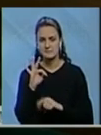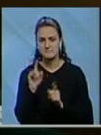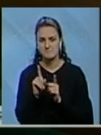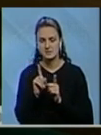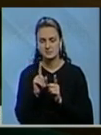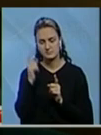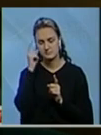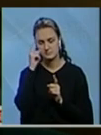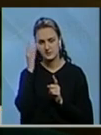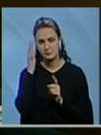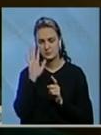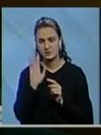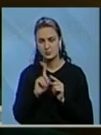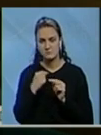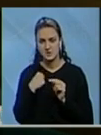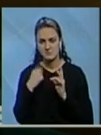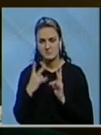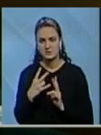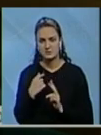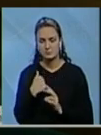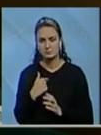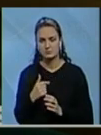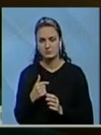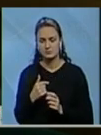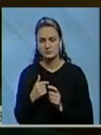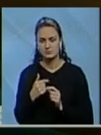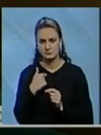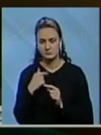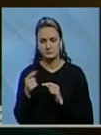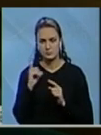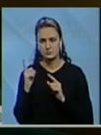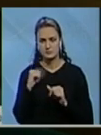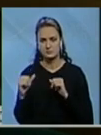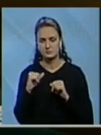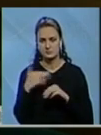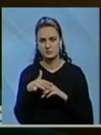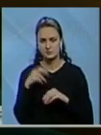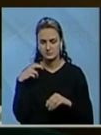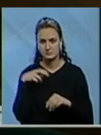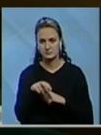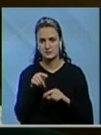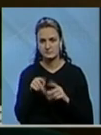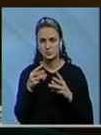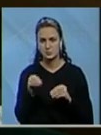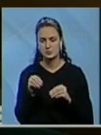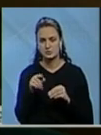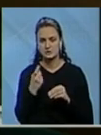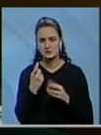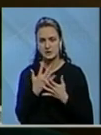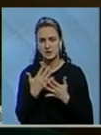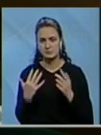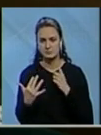არ მქონდა ეს თუ ჩემს თავს მოხდებოდა. ნუ გავვარდით ორივე გარით, იმ წუთში